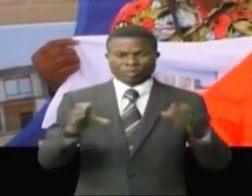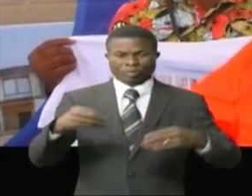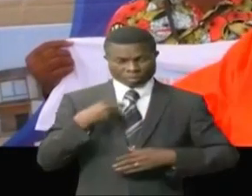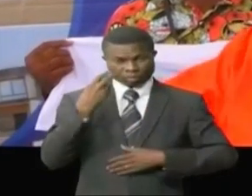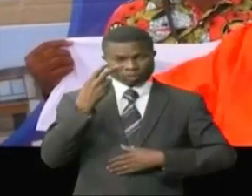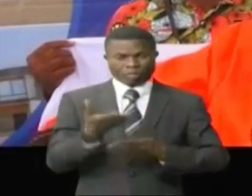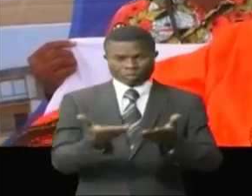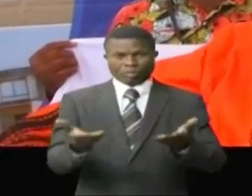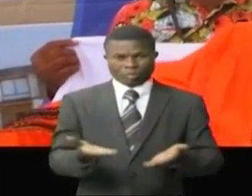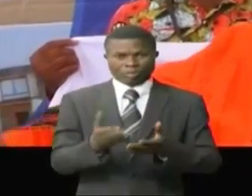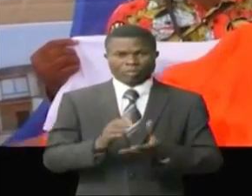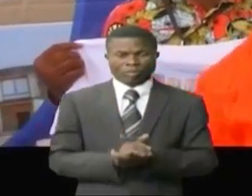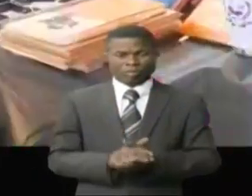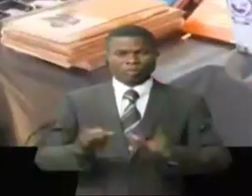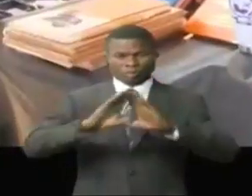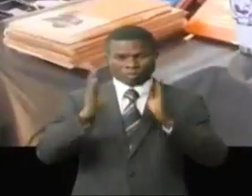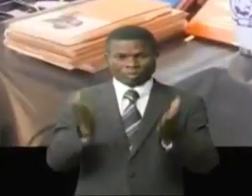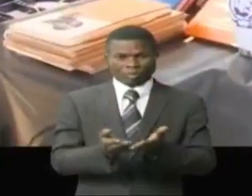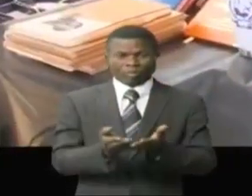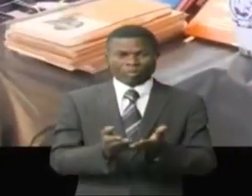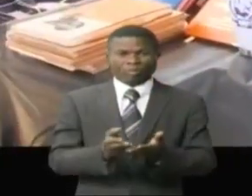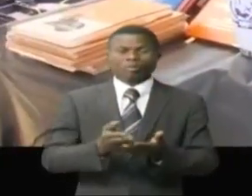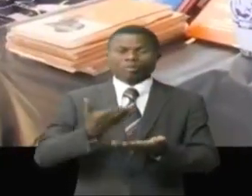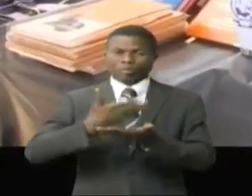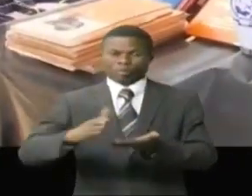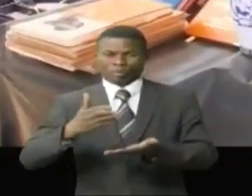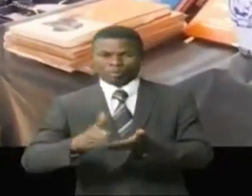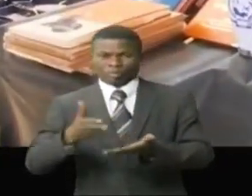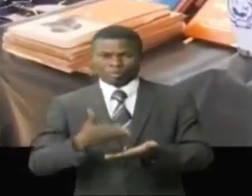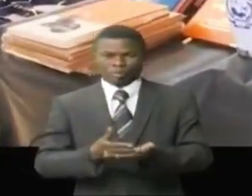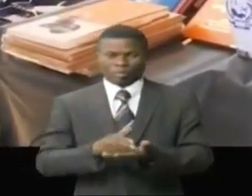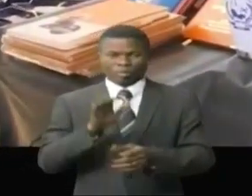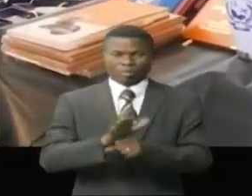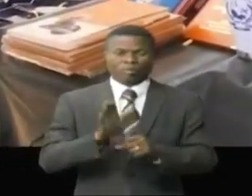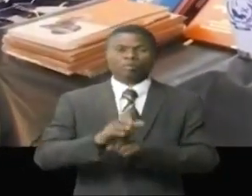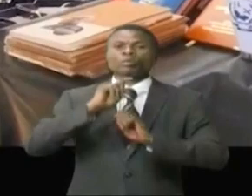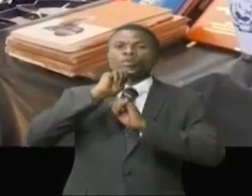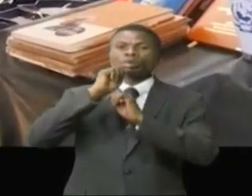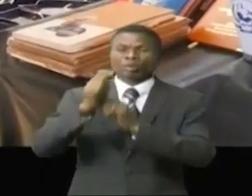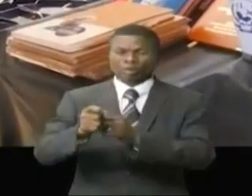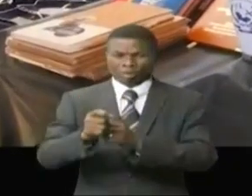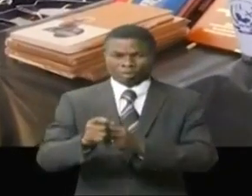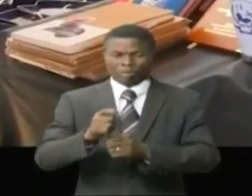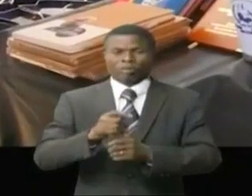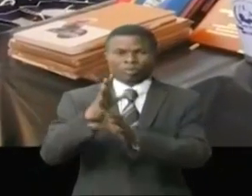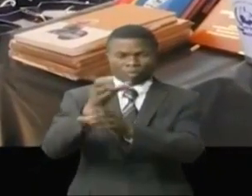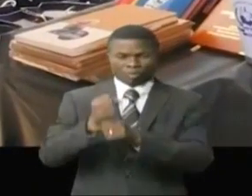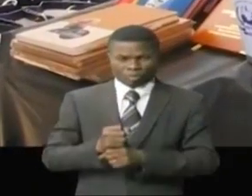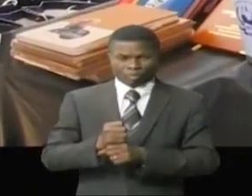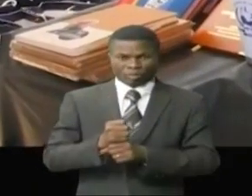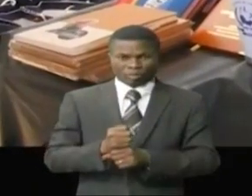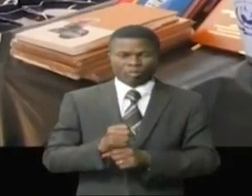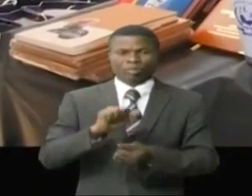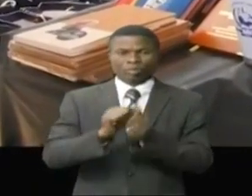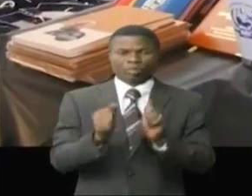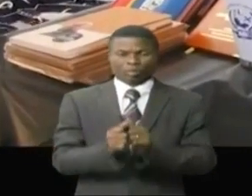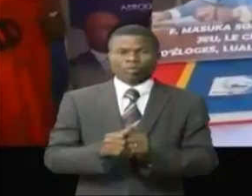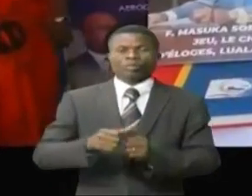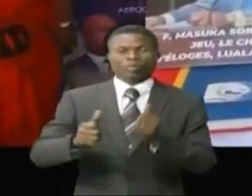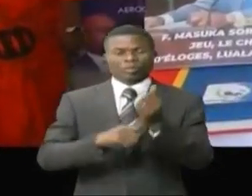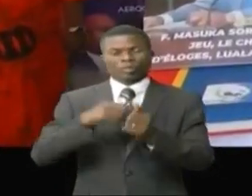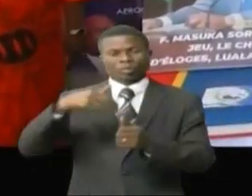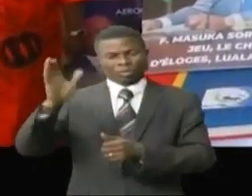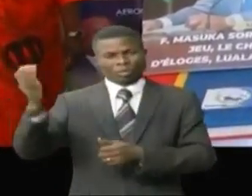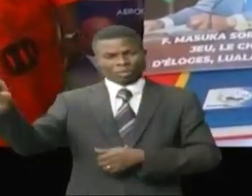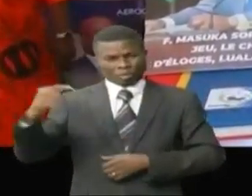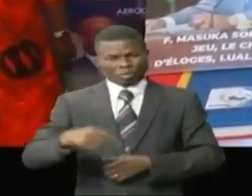ici toutes les belles choses que vous voyez ici. C'est les différents cadeaux que nous avons préparés pour accueillir les gens.